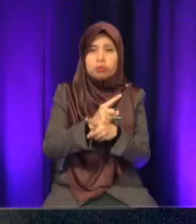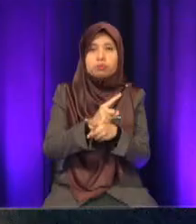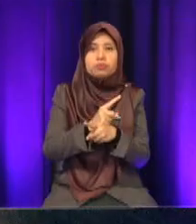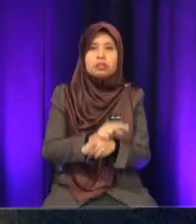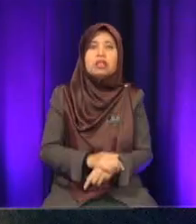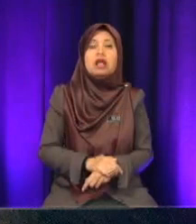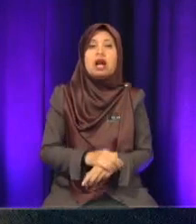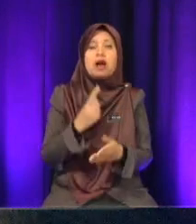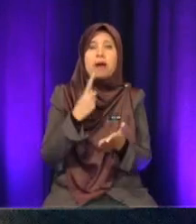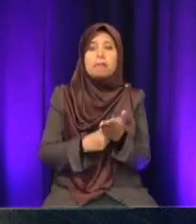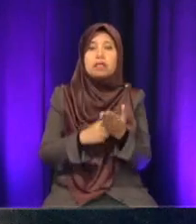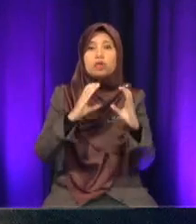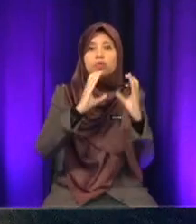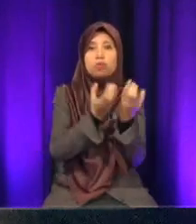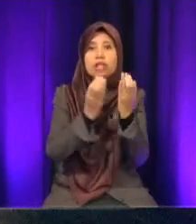adalah